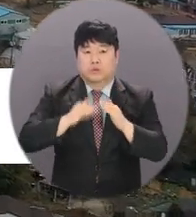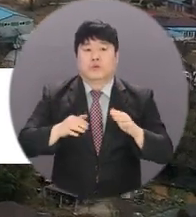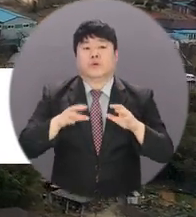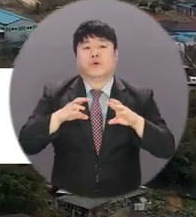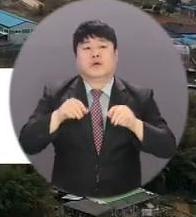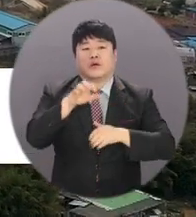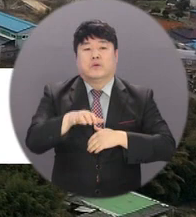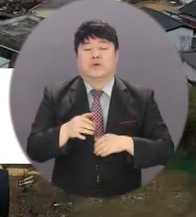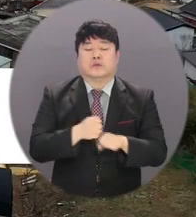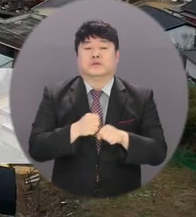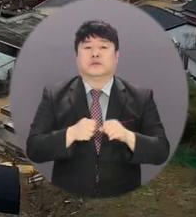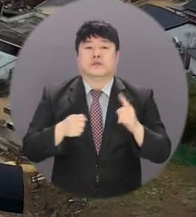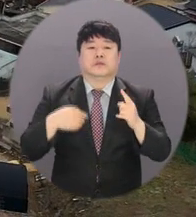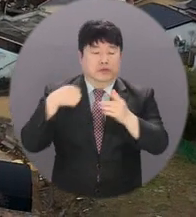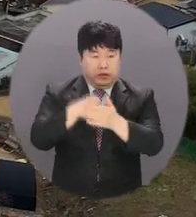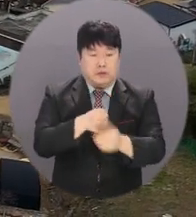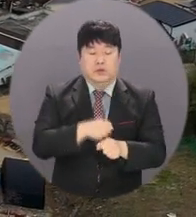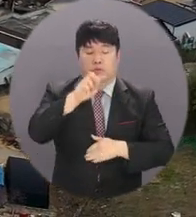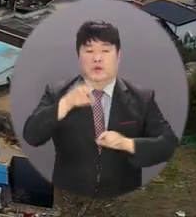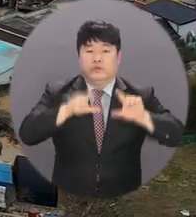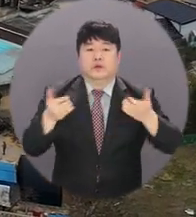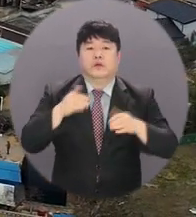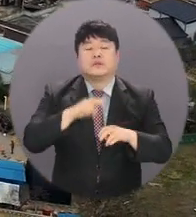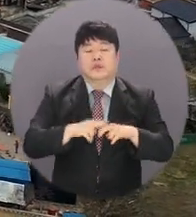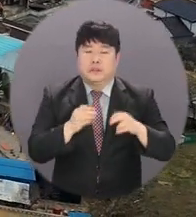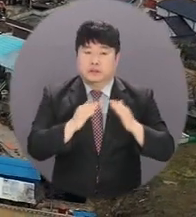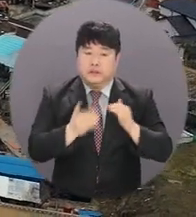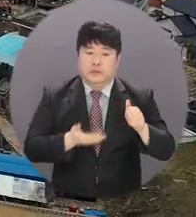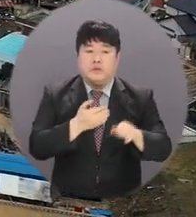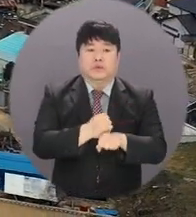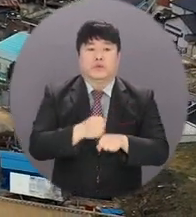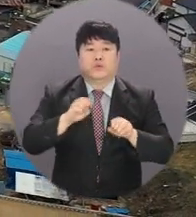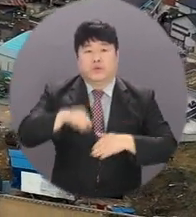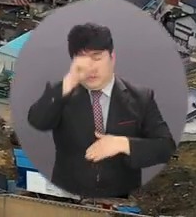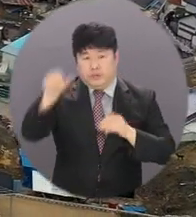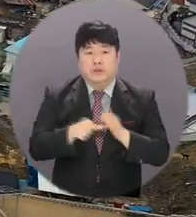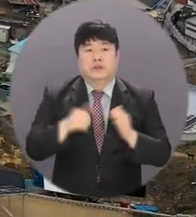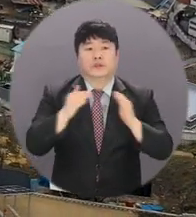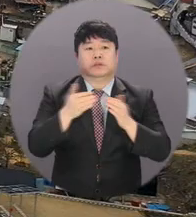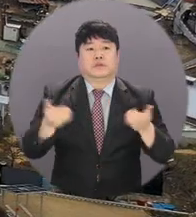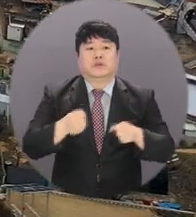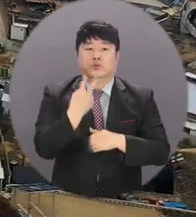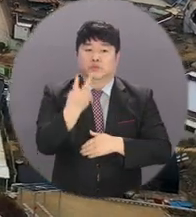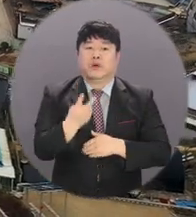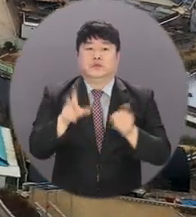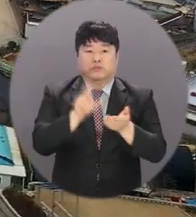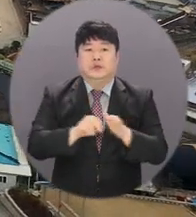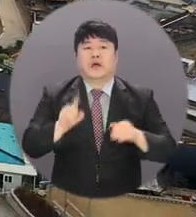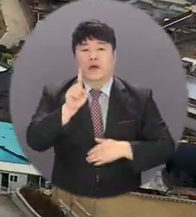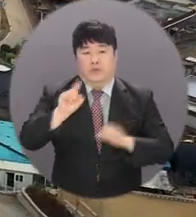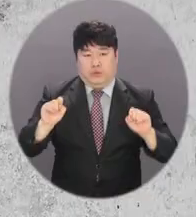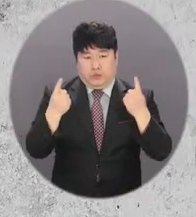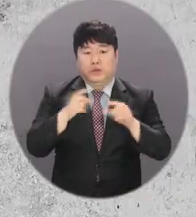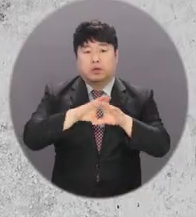입지로 선정됐습니다. 이를 통해 광주형 일자리 주거지원 사업과 광주형 평생주택 공급 등 두 가지 과제를 한꺼번에